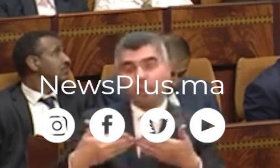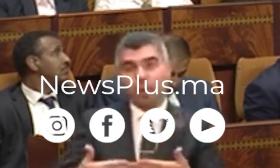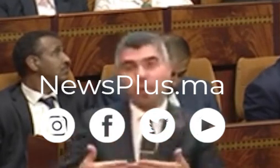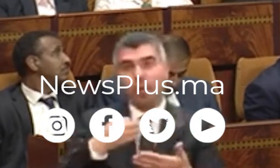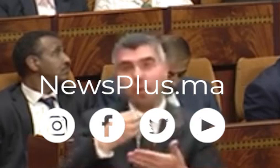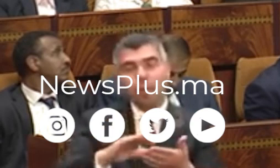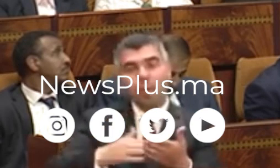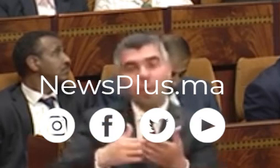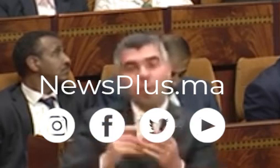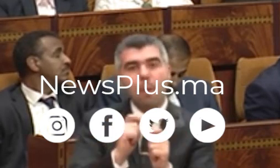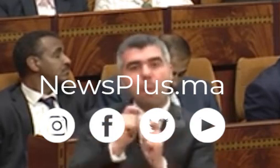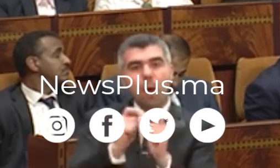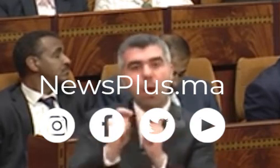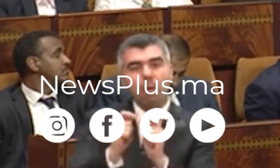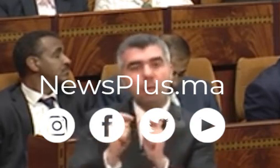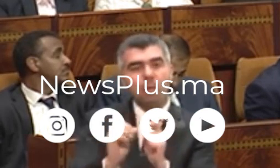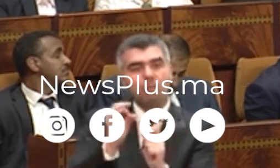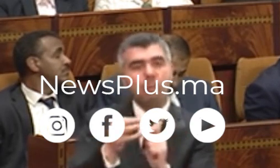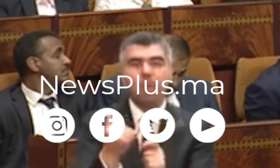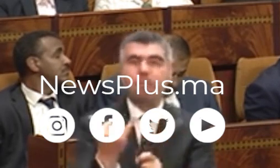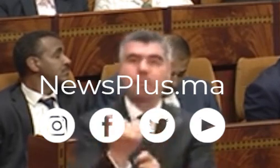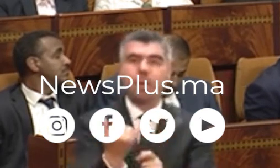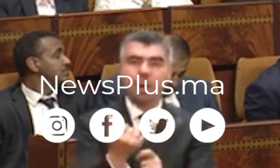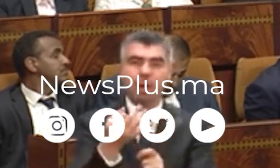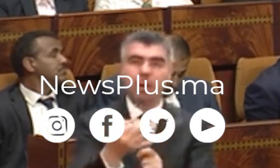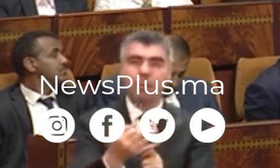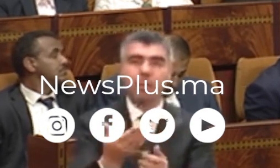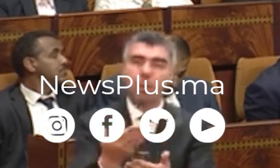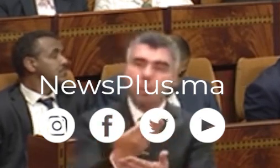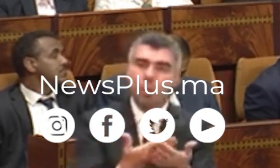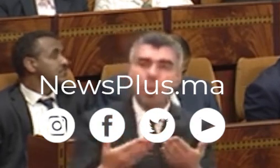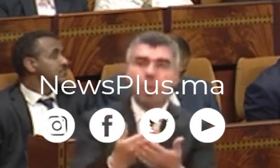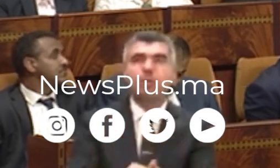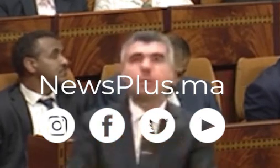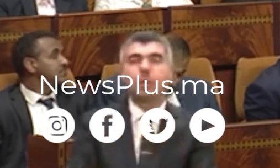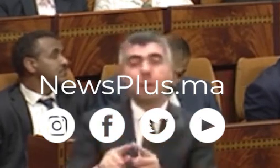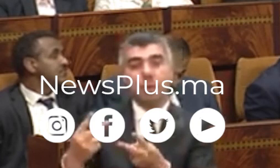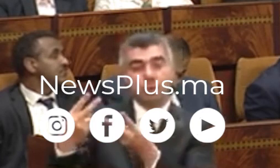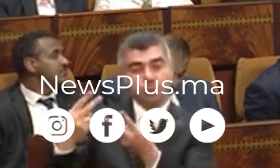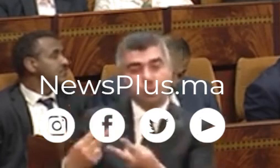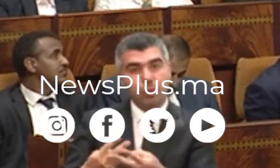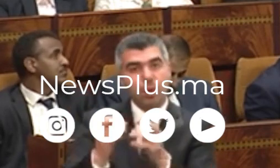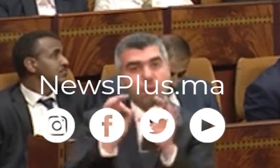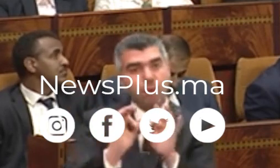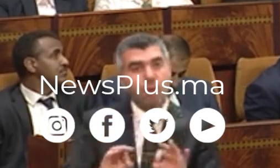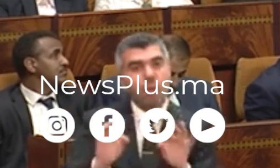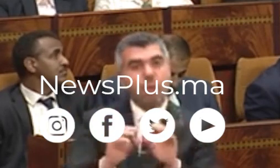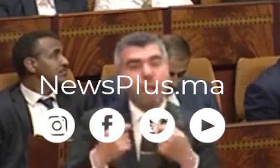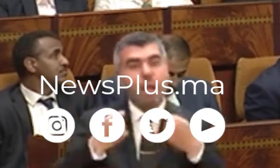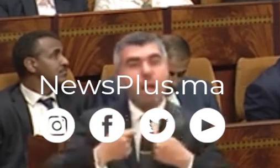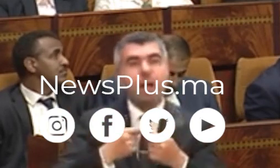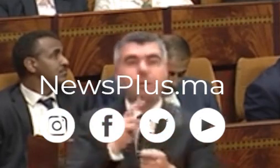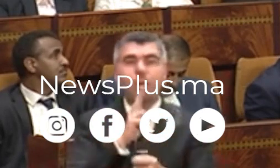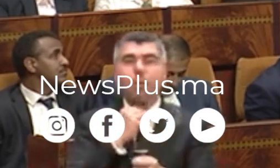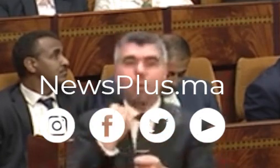نرفع النقاش عاليا. كيف يمكننا أن نرفع هذا النقاش إذا لم يحضر السيد رئيس الحكومة إلى